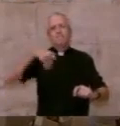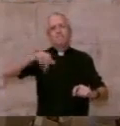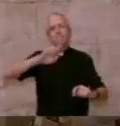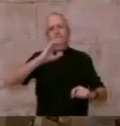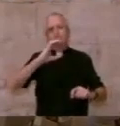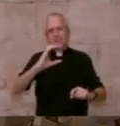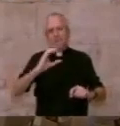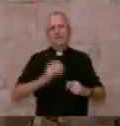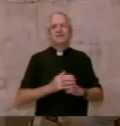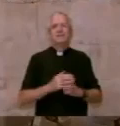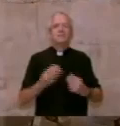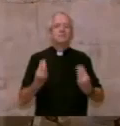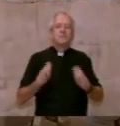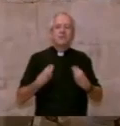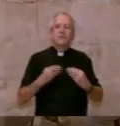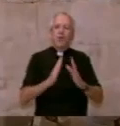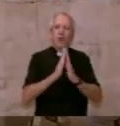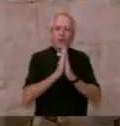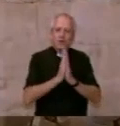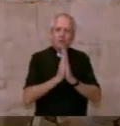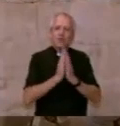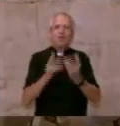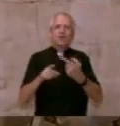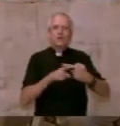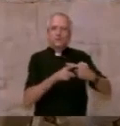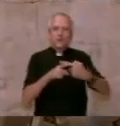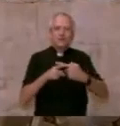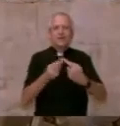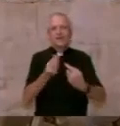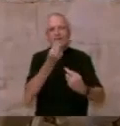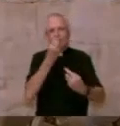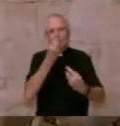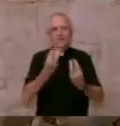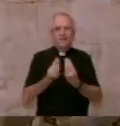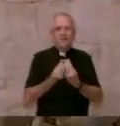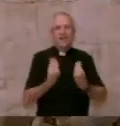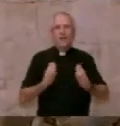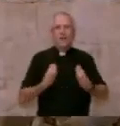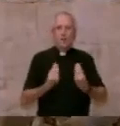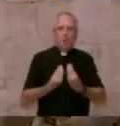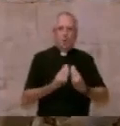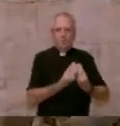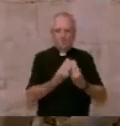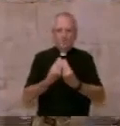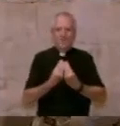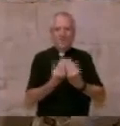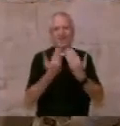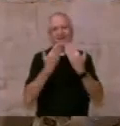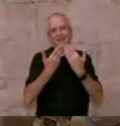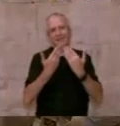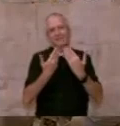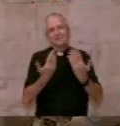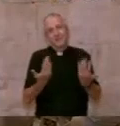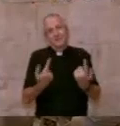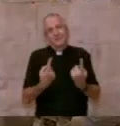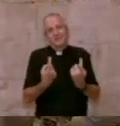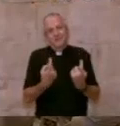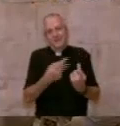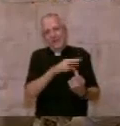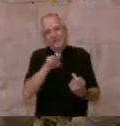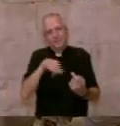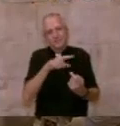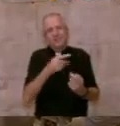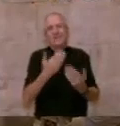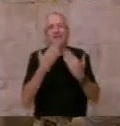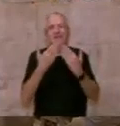hem viscut la pregària, els àpats i la visió conjunta. Gràcies perquè realment ens trobarem a faltar. Gràcies als